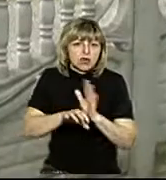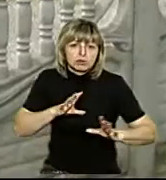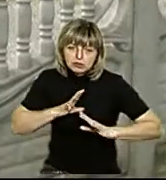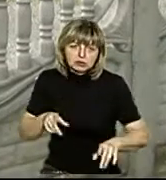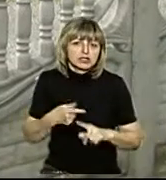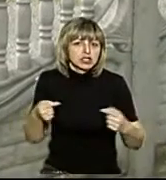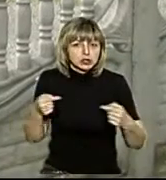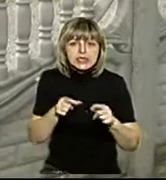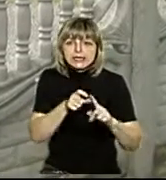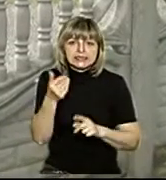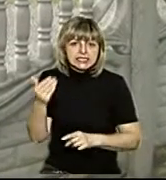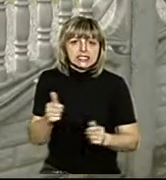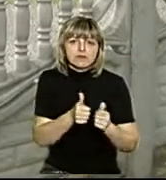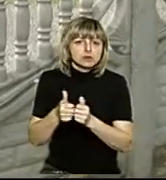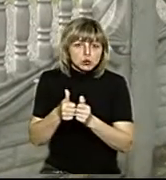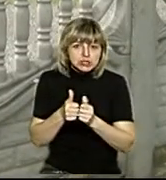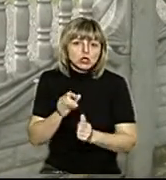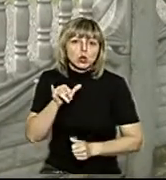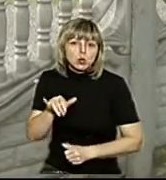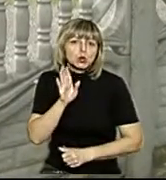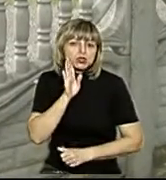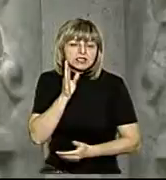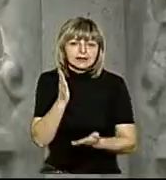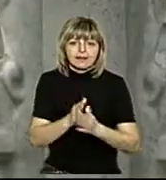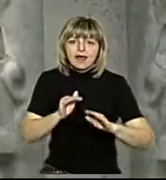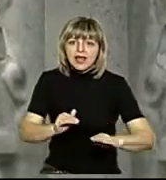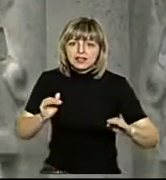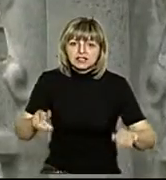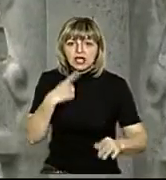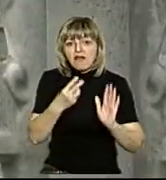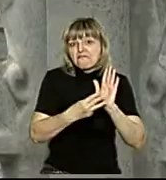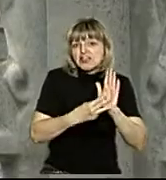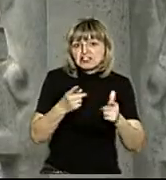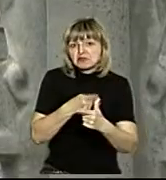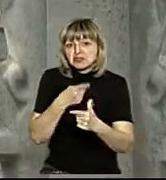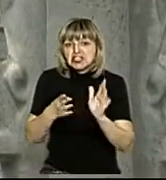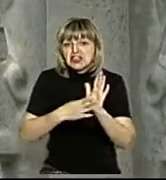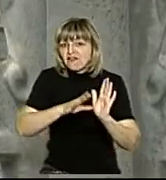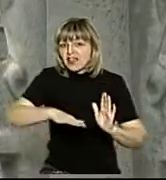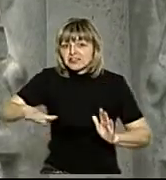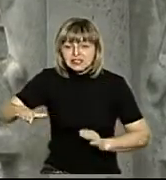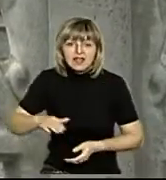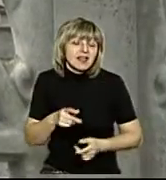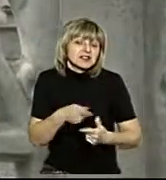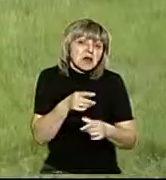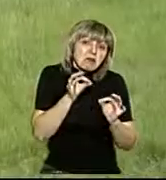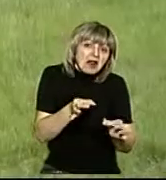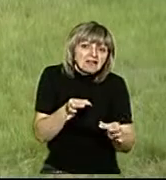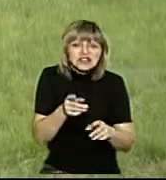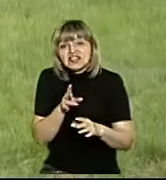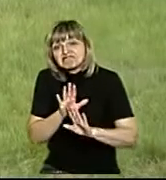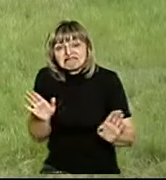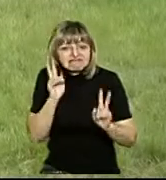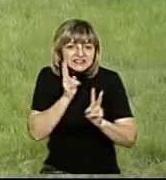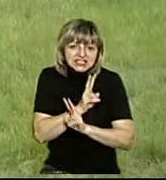однозначно. Зі слів сусіда Івана Казенного, у жінки є діти. Кажуть, 8 чи 9 дітей в неї. Так, я знаю, чи то правда, чи то неправда.